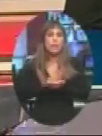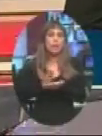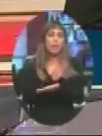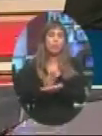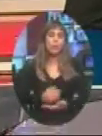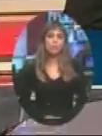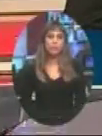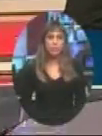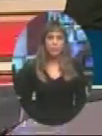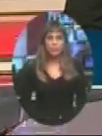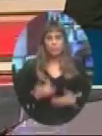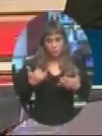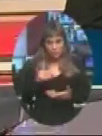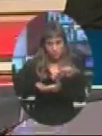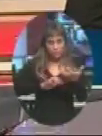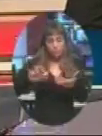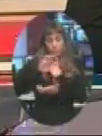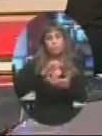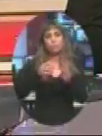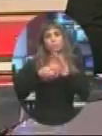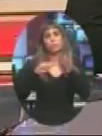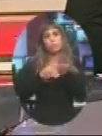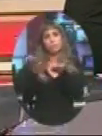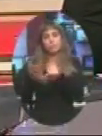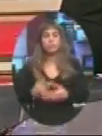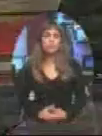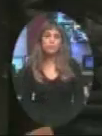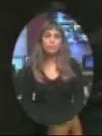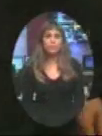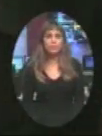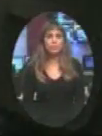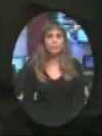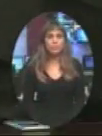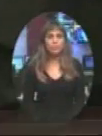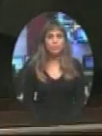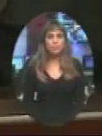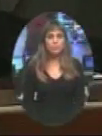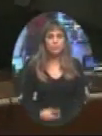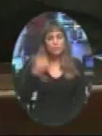על הדרמה שליוותה היום את הפוליטיקאים בכתבתו של יניר קוזין.